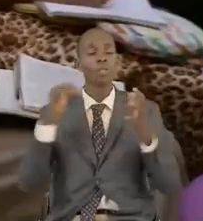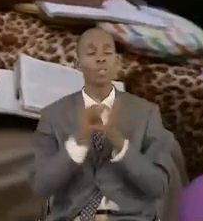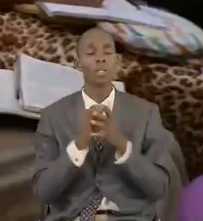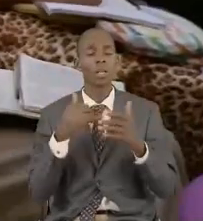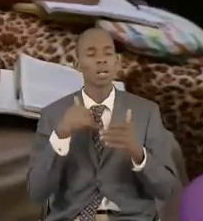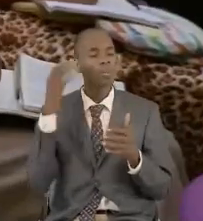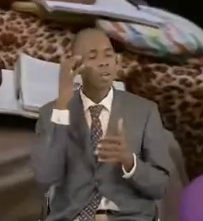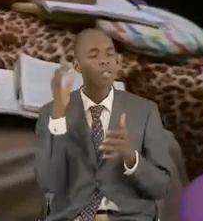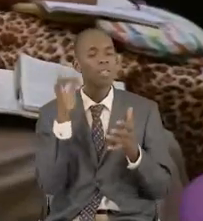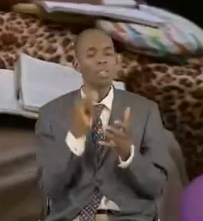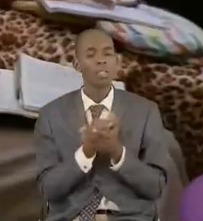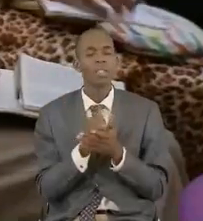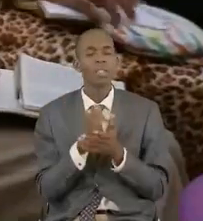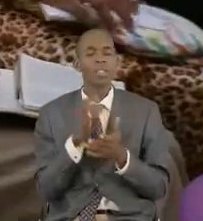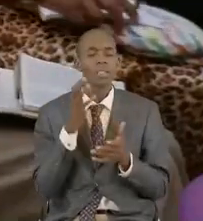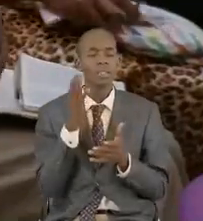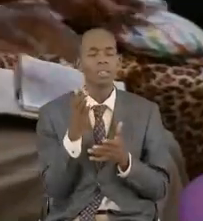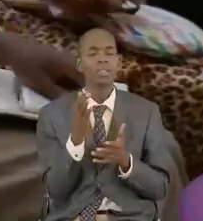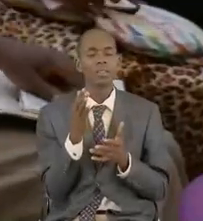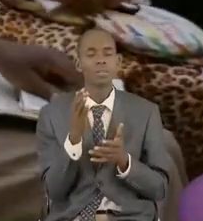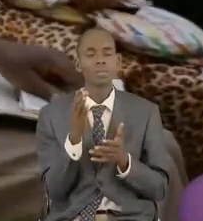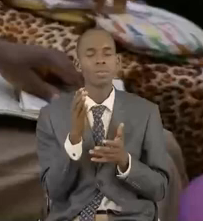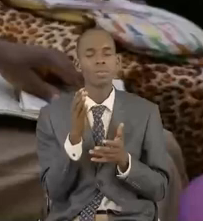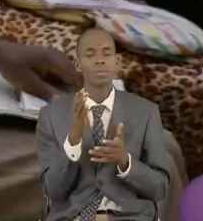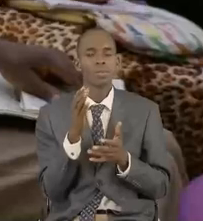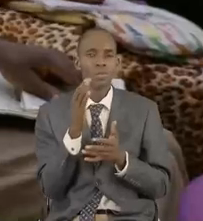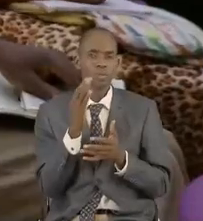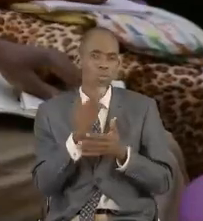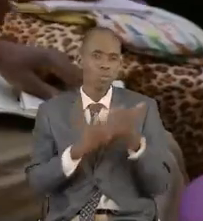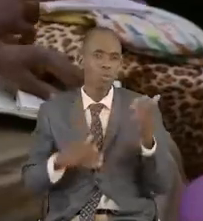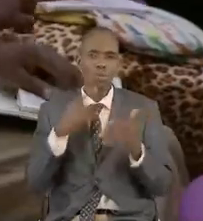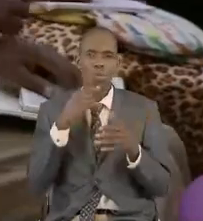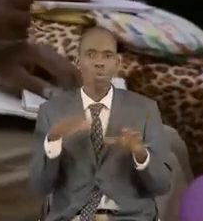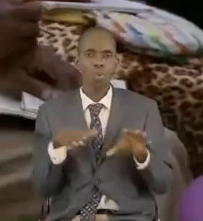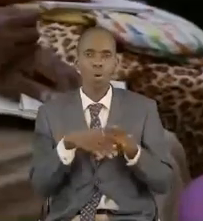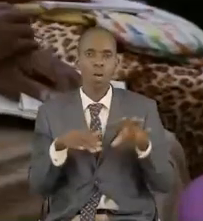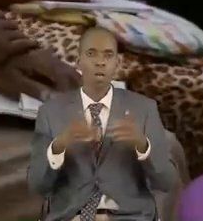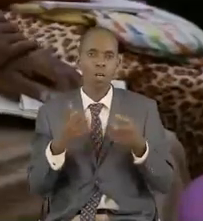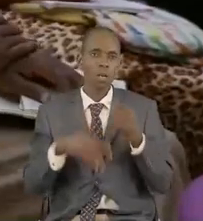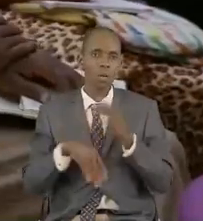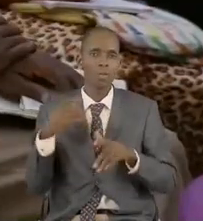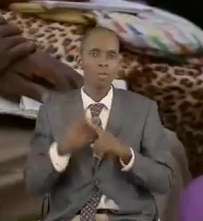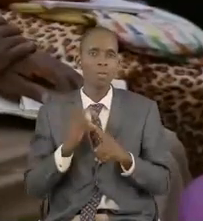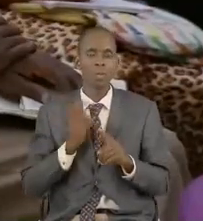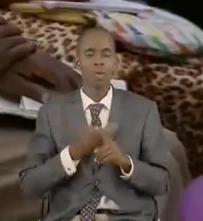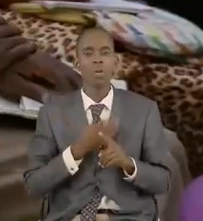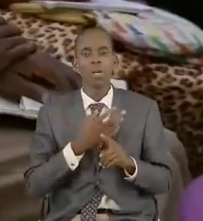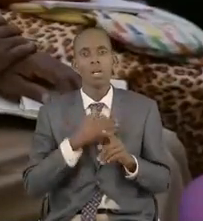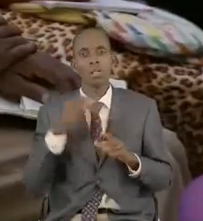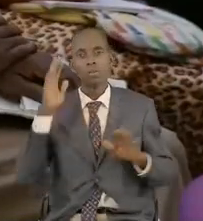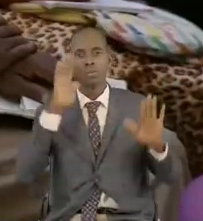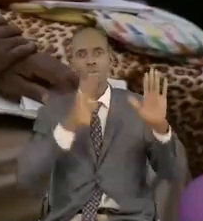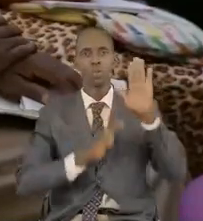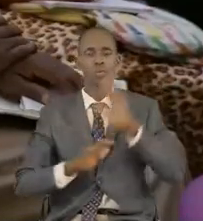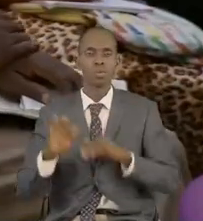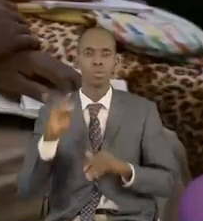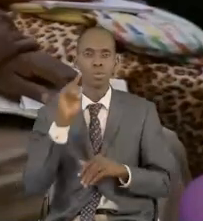partie de chez nous et auquel nous n'avions donné aucun ordre